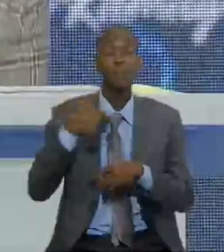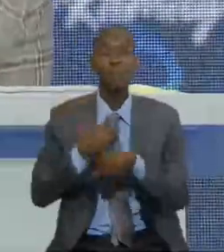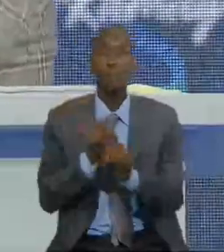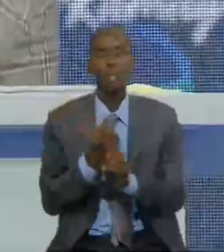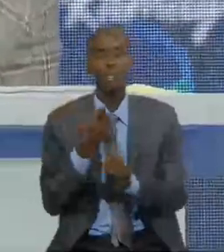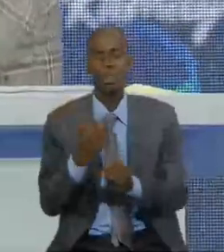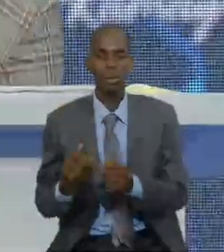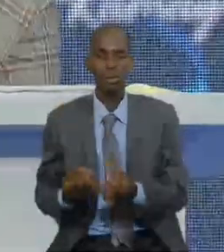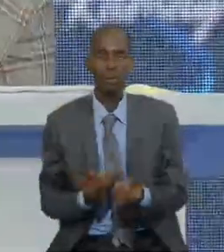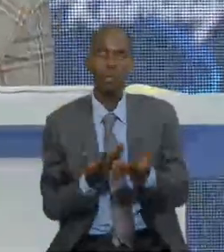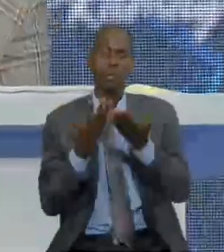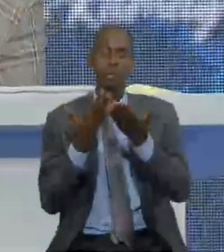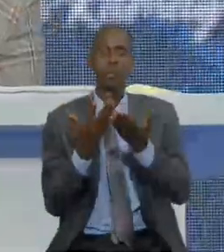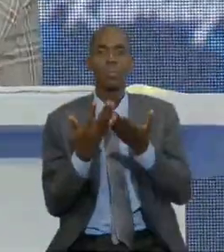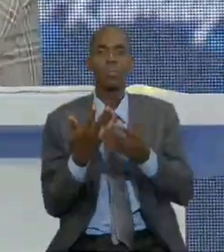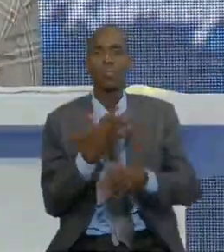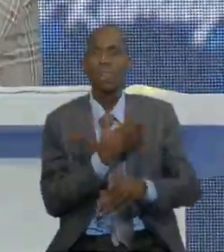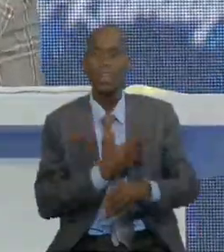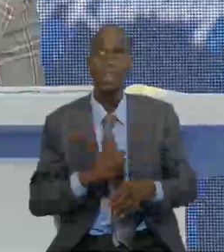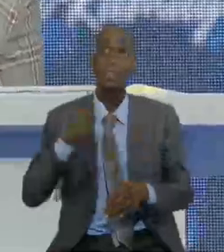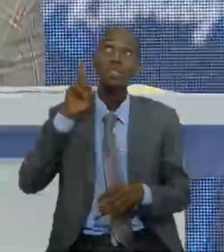parce qu'il a fait le sacrifice